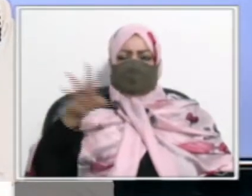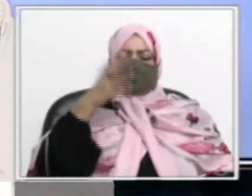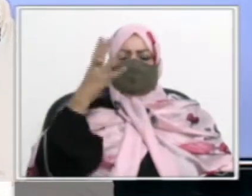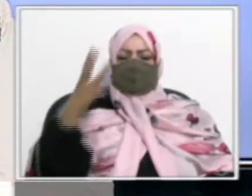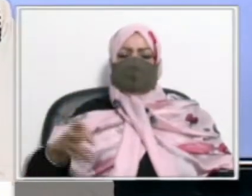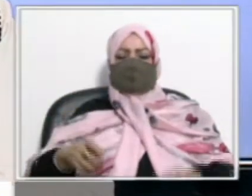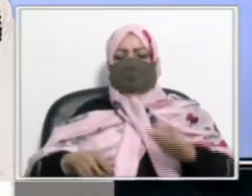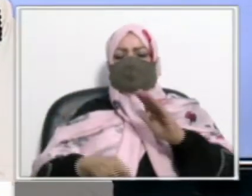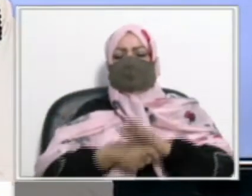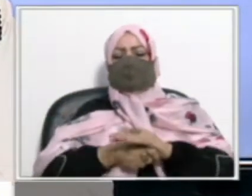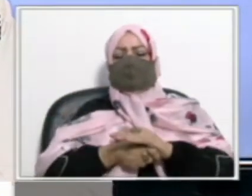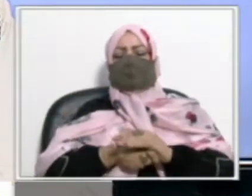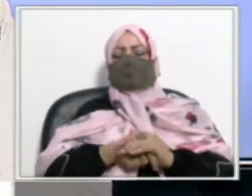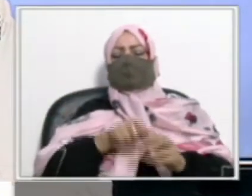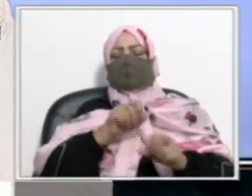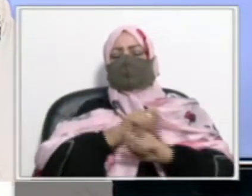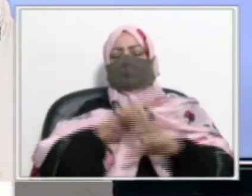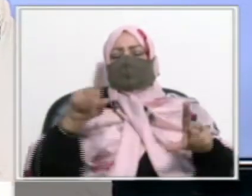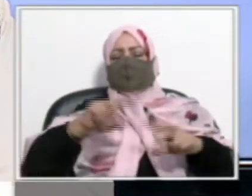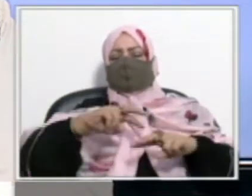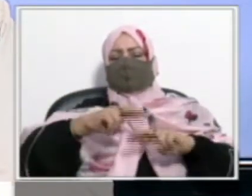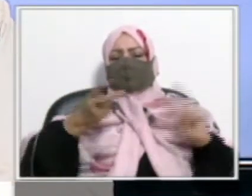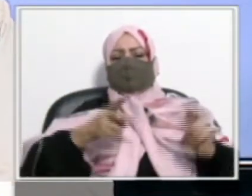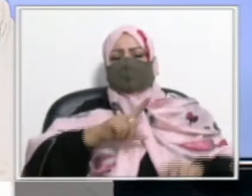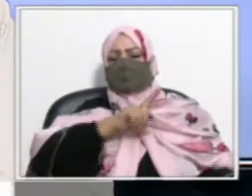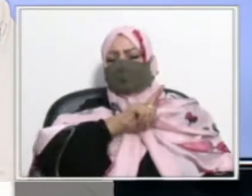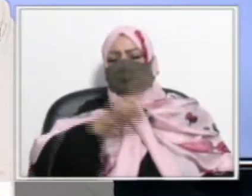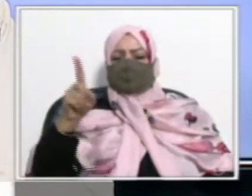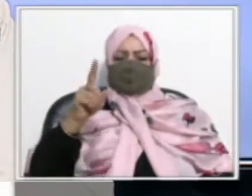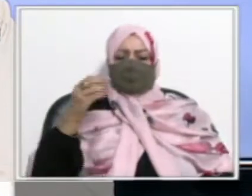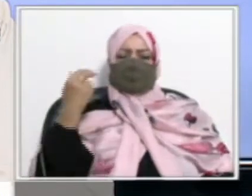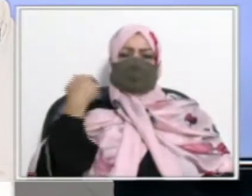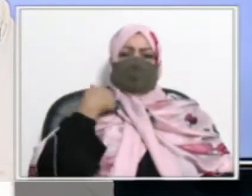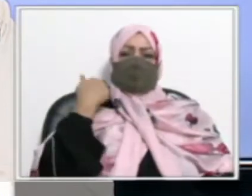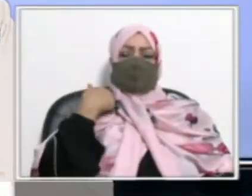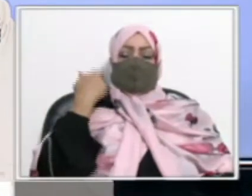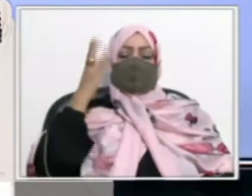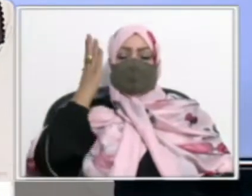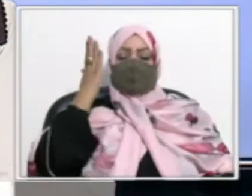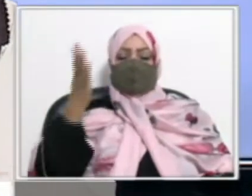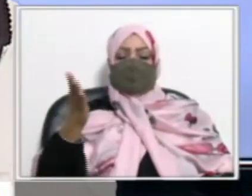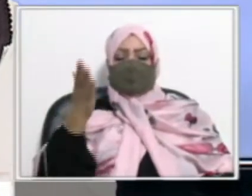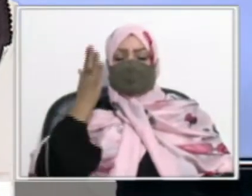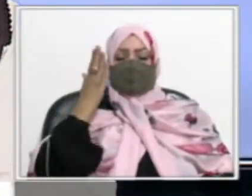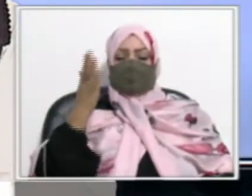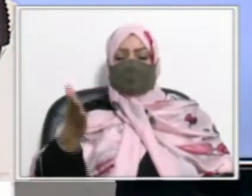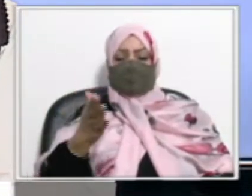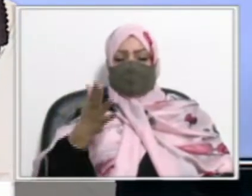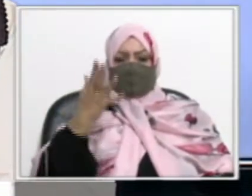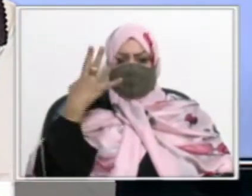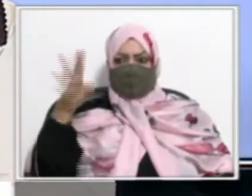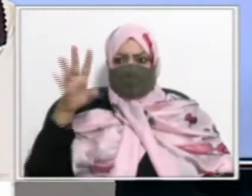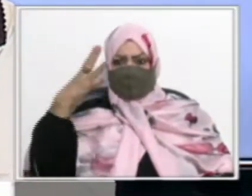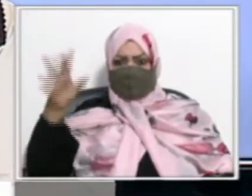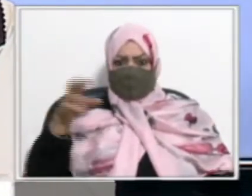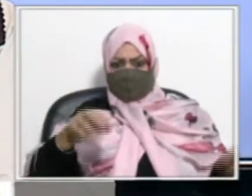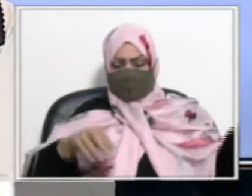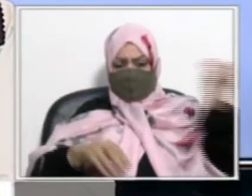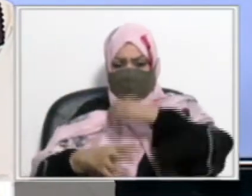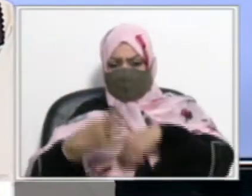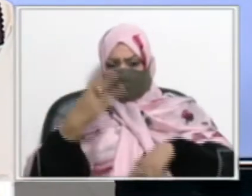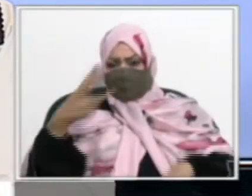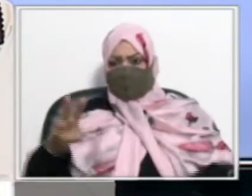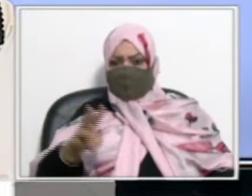يا أخ علي مفروض عليك أن تسألت عليها أولا مصحق الشيخ ما عنديش تاوين نتكلم مش